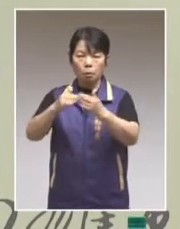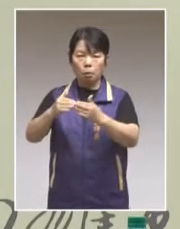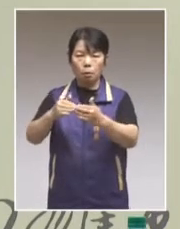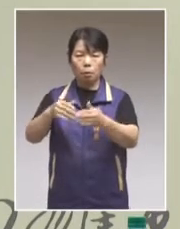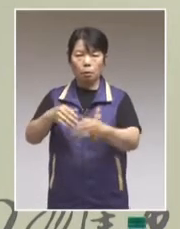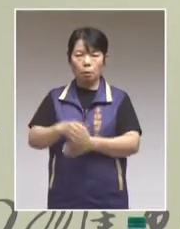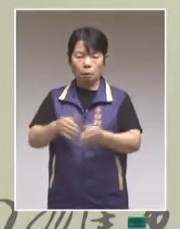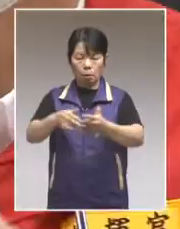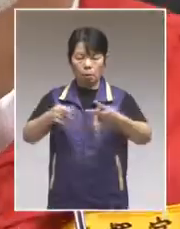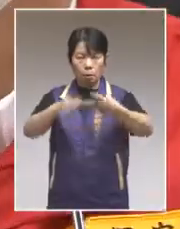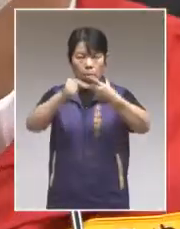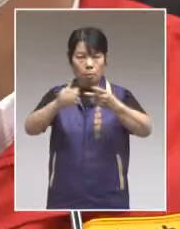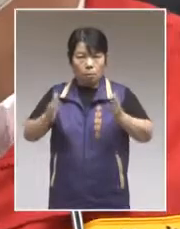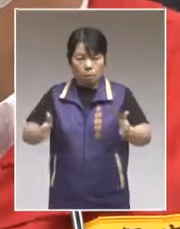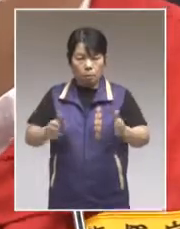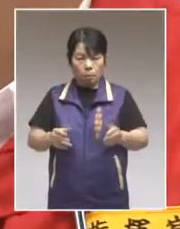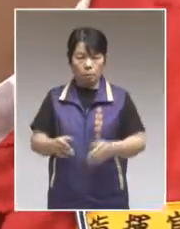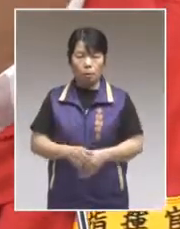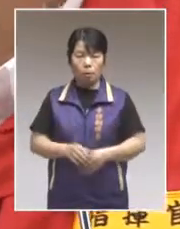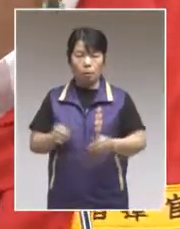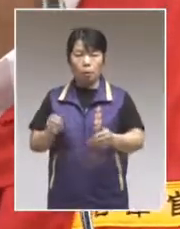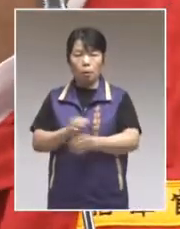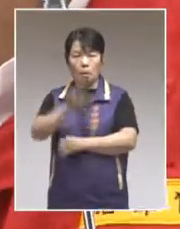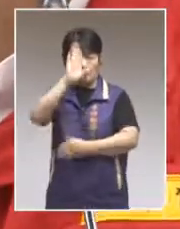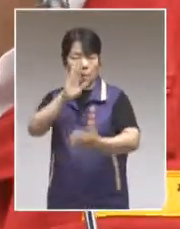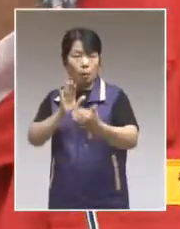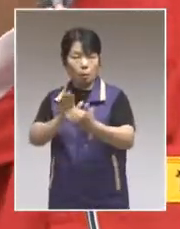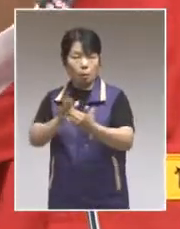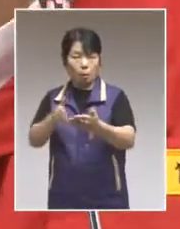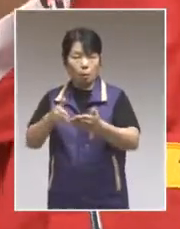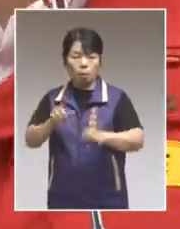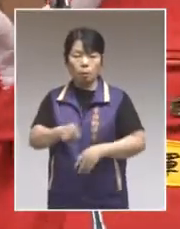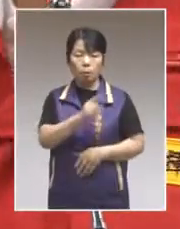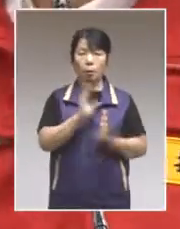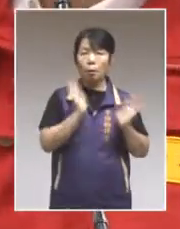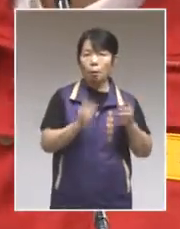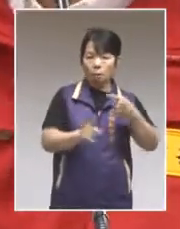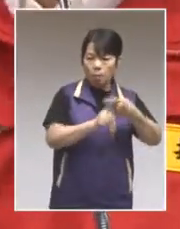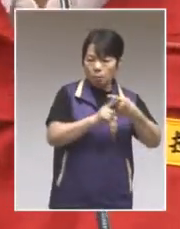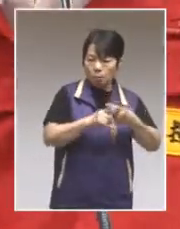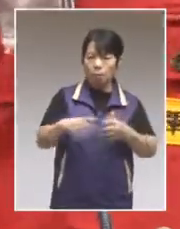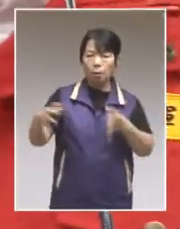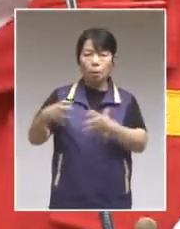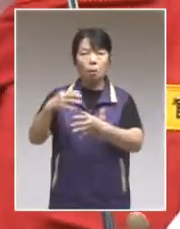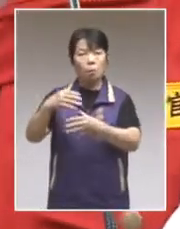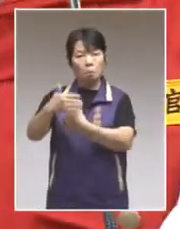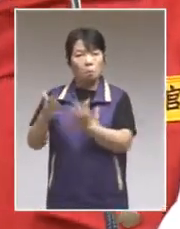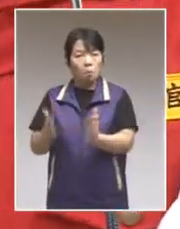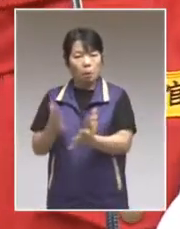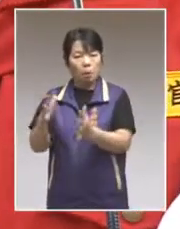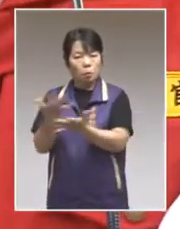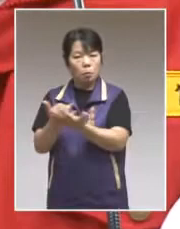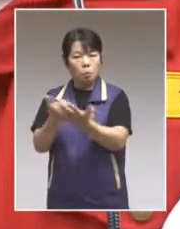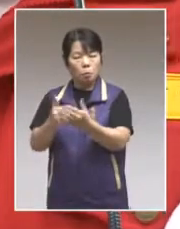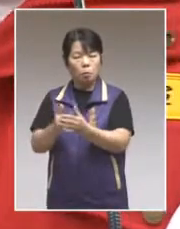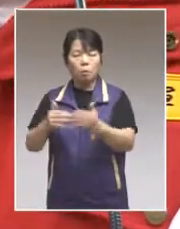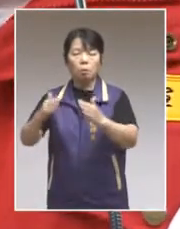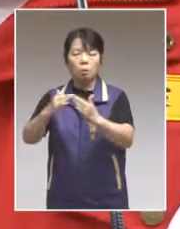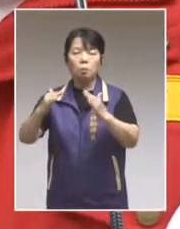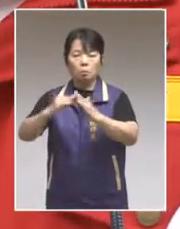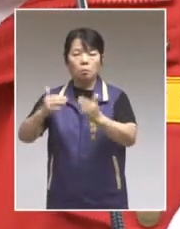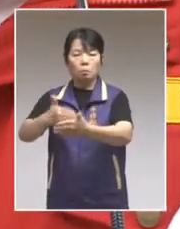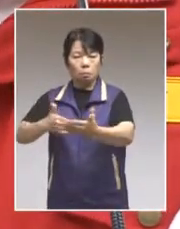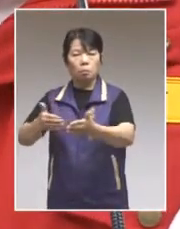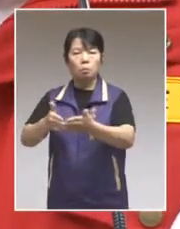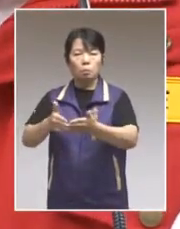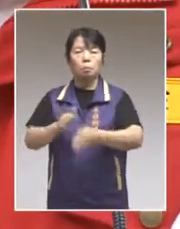行第二波的啊这个防疫，就是说这个小朋友快筛阳，那同班同学就居家隔离。好，那居家隔离